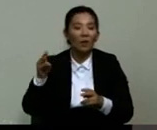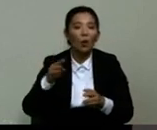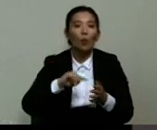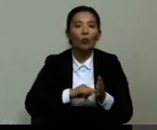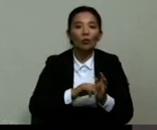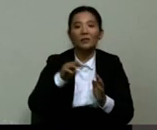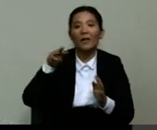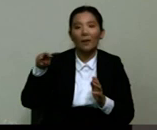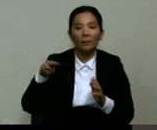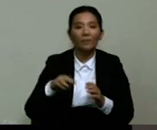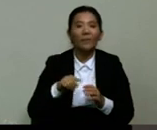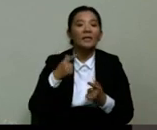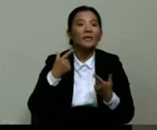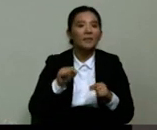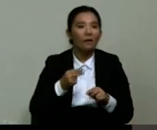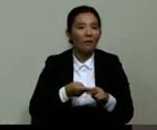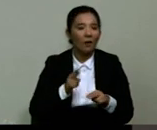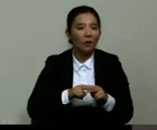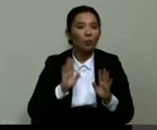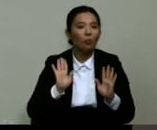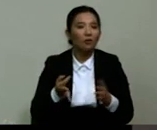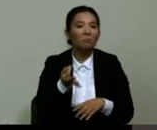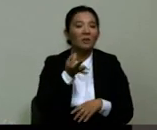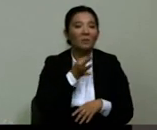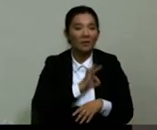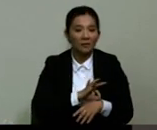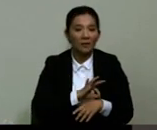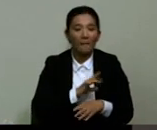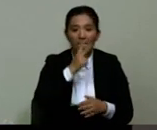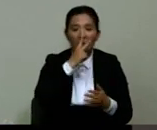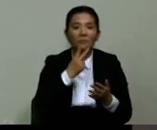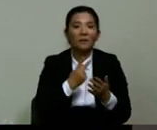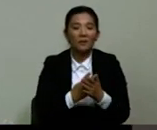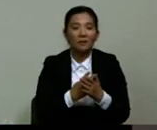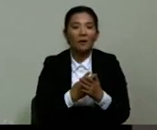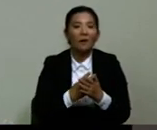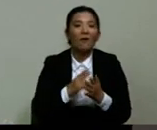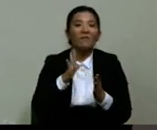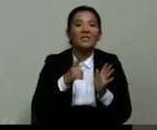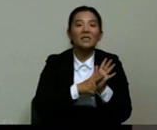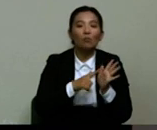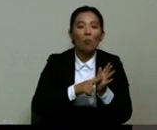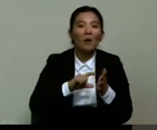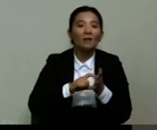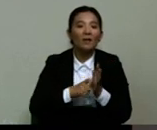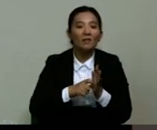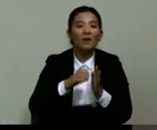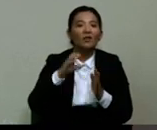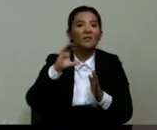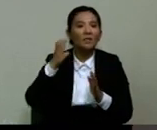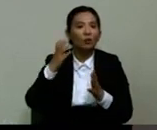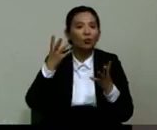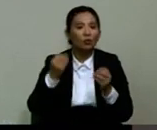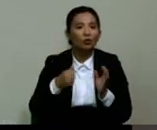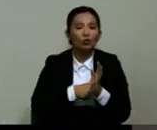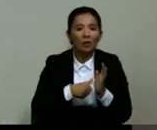на n. Где мы это будем применять? Посмотрите. В 7 классе в среду 6 уроков: